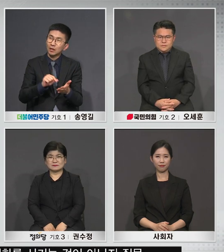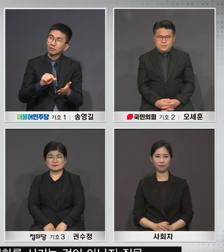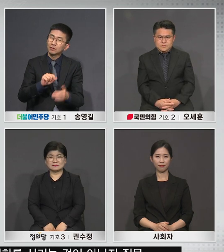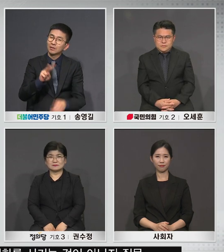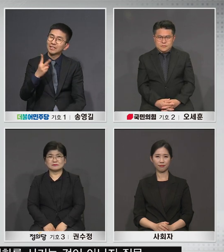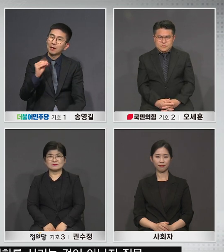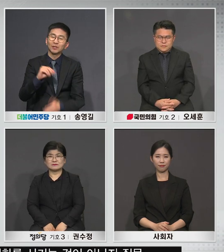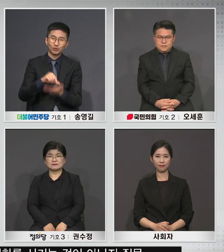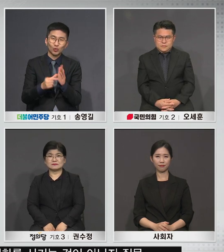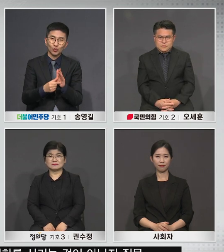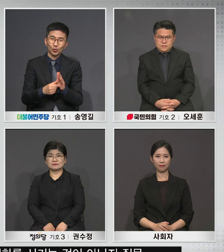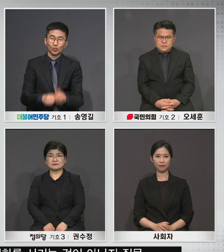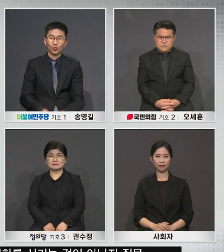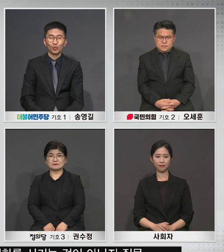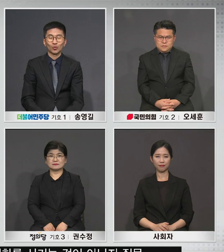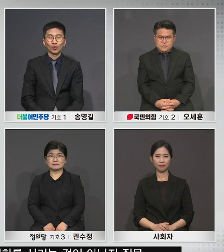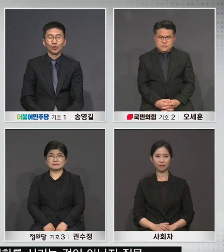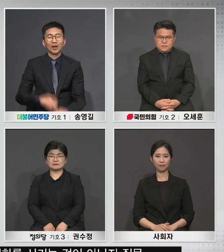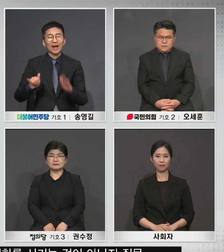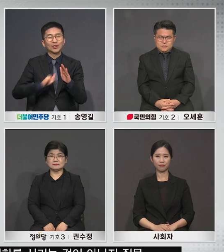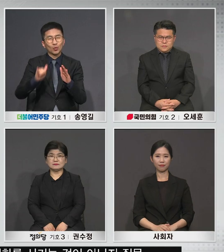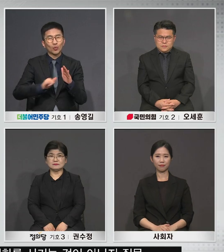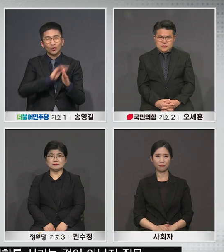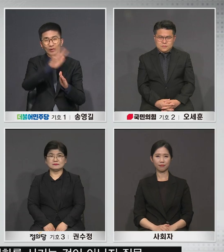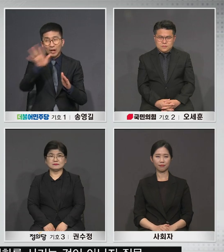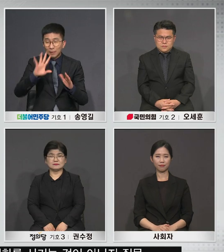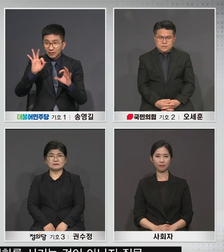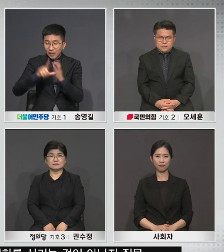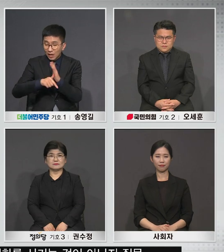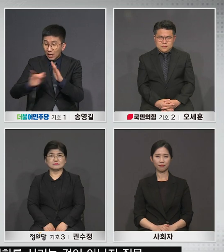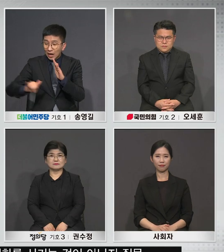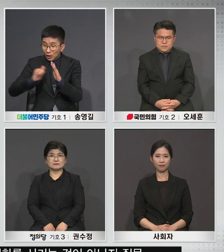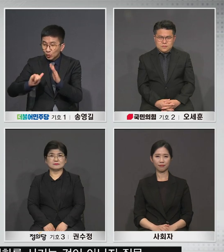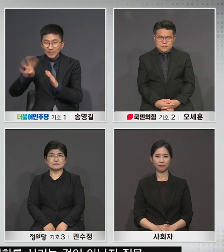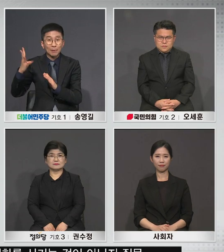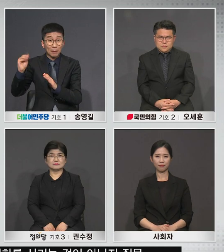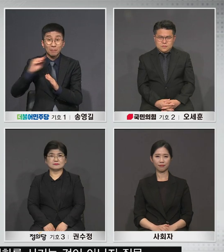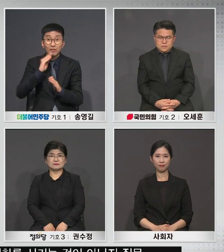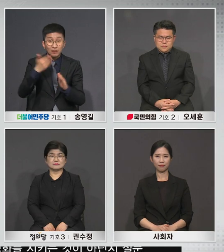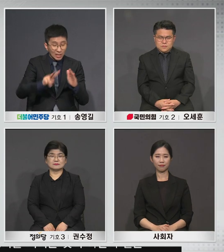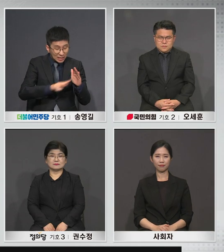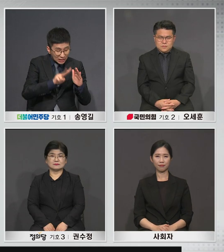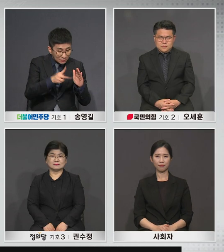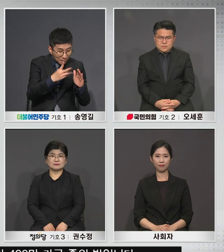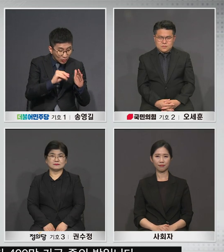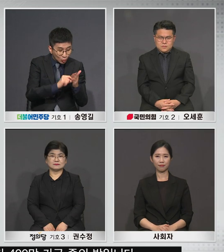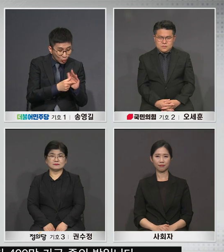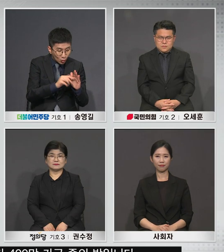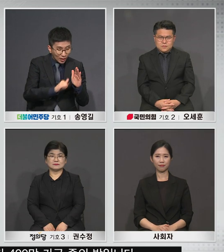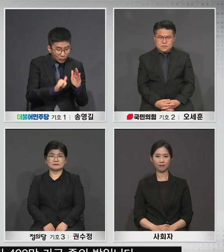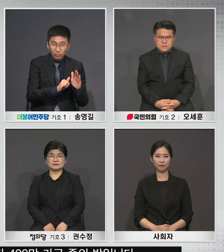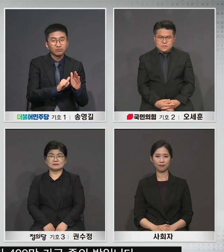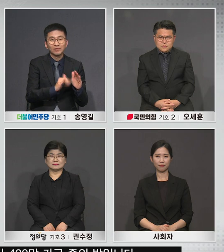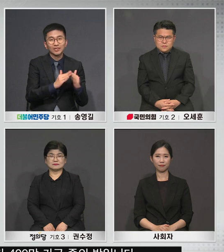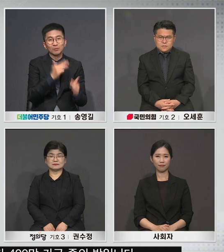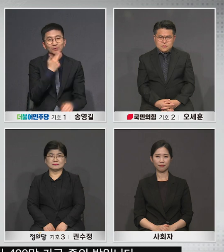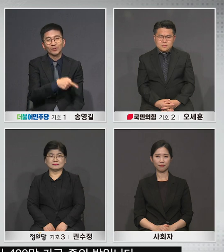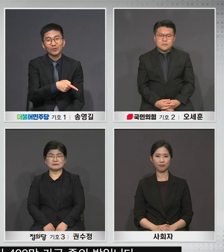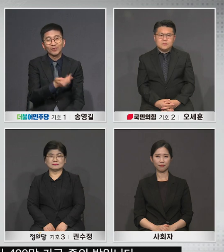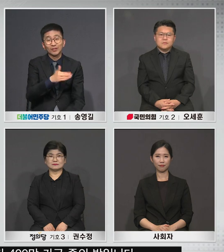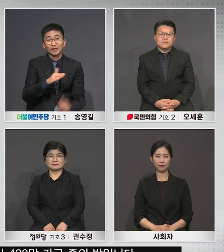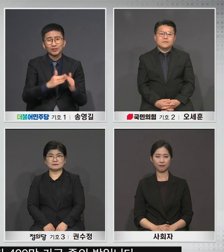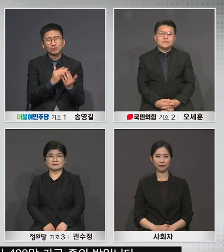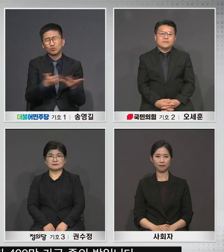없는데요. 지금 주택을 자기 집을 갖게 만들어 줘야 될 거 아니겠습니까, 차례대로? 그런데 저는 일단